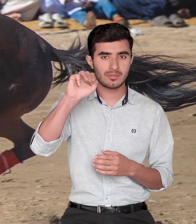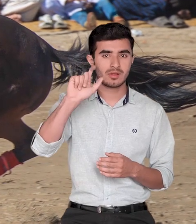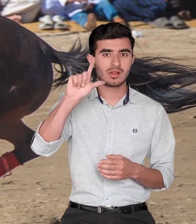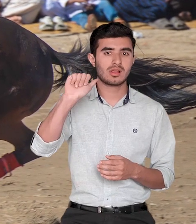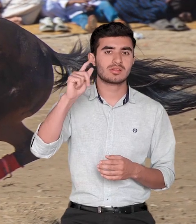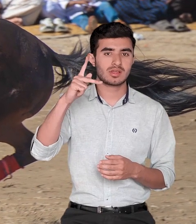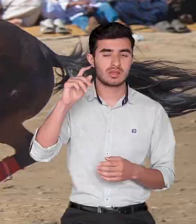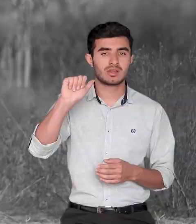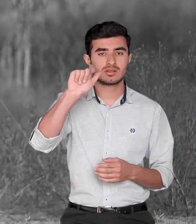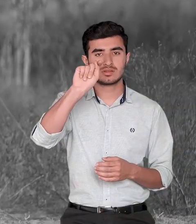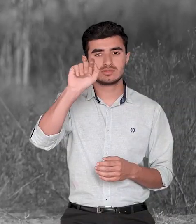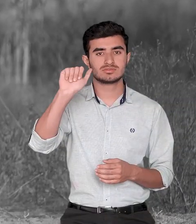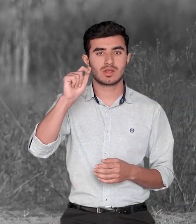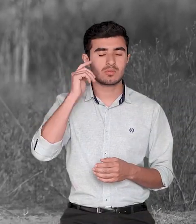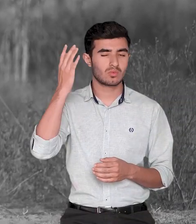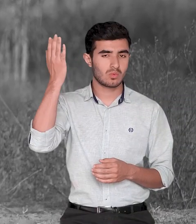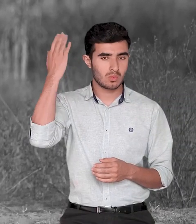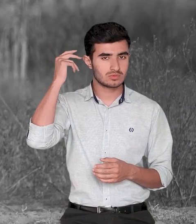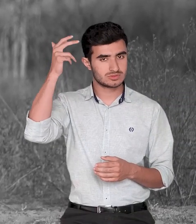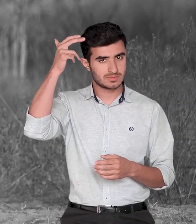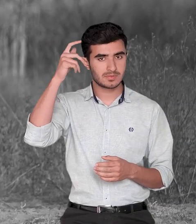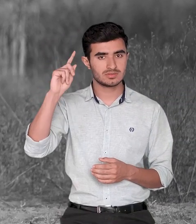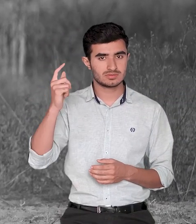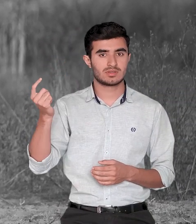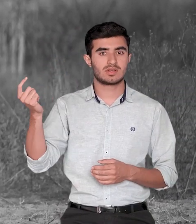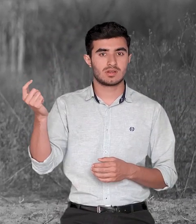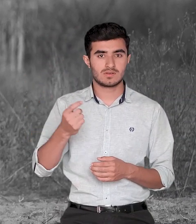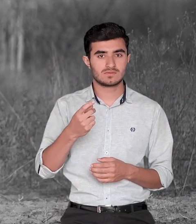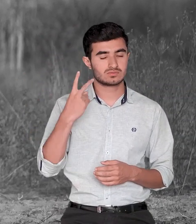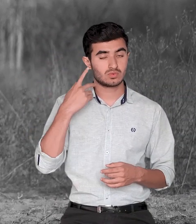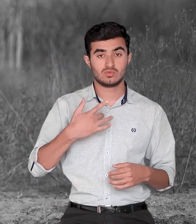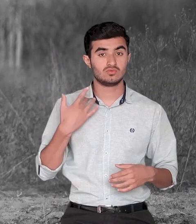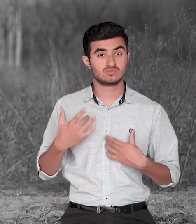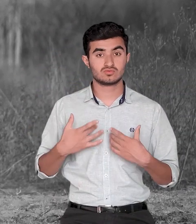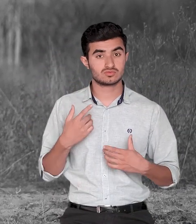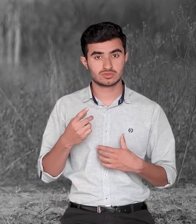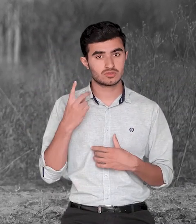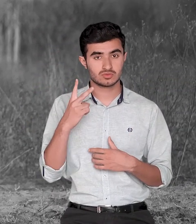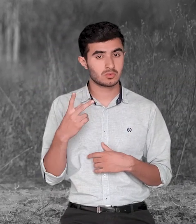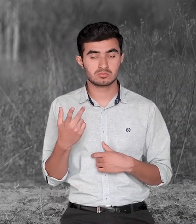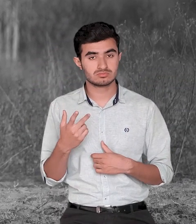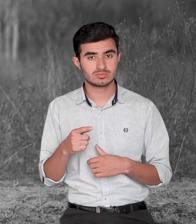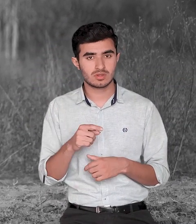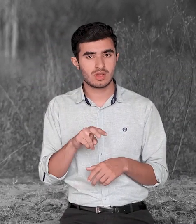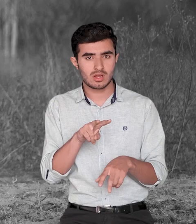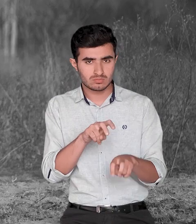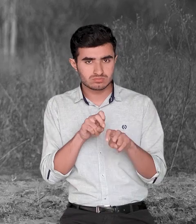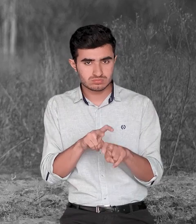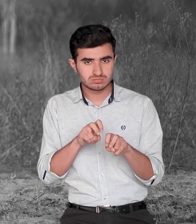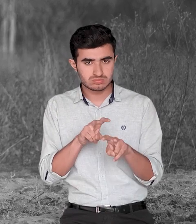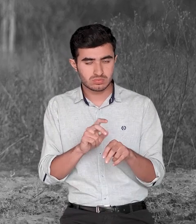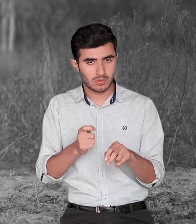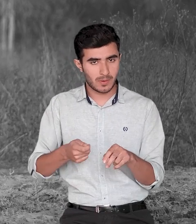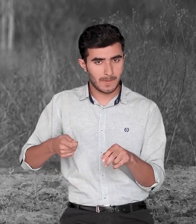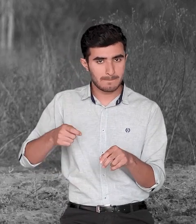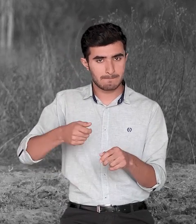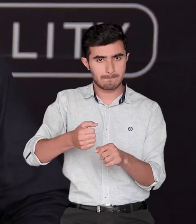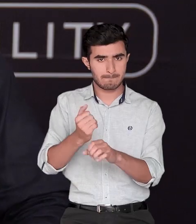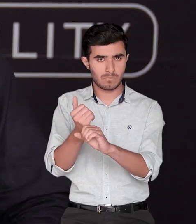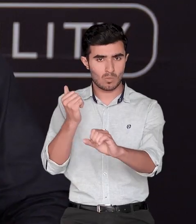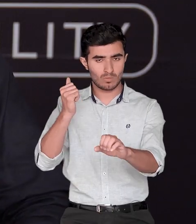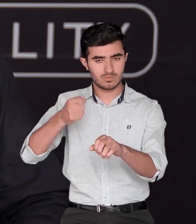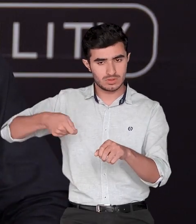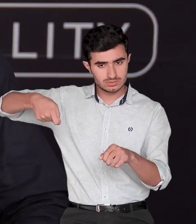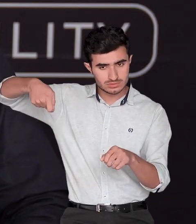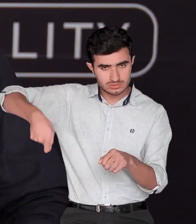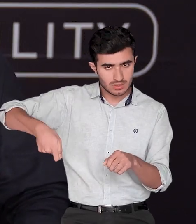और लेट प्रिंस मलक अता उस वक्त ज़िंदा थे, और वो वहाँ पे आते थे। तो वो वेरी फैसिनेटिंग पर्सनैलिटी फॉर